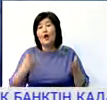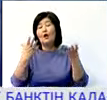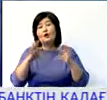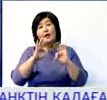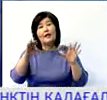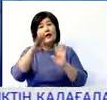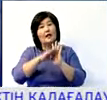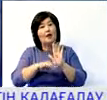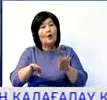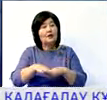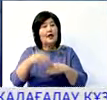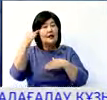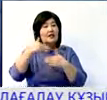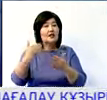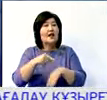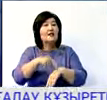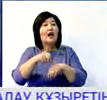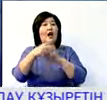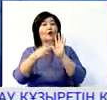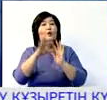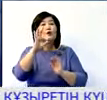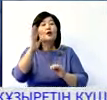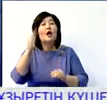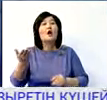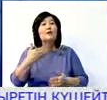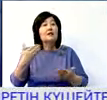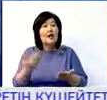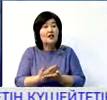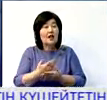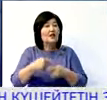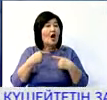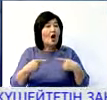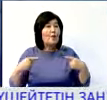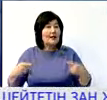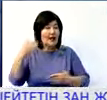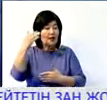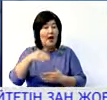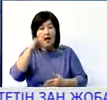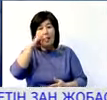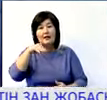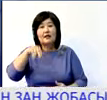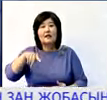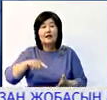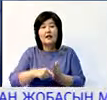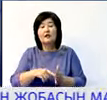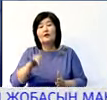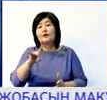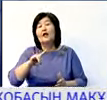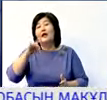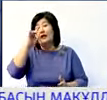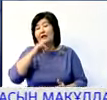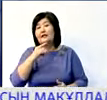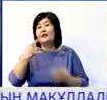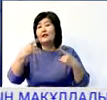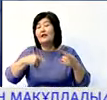шығарылым реті осындай. Кешкі жаңалықтар эфирге сағат 18-де жағады. Біздің жаңалықтарымызды және басқа да бағдарламаларымызды kasterka.kz-ден Қызылорда